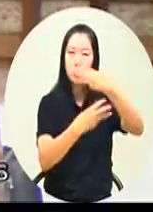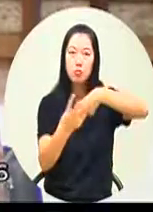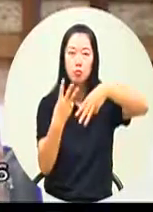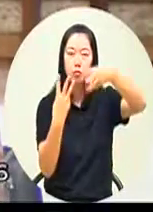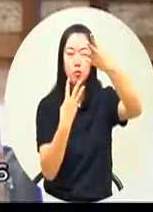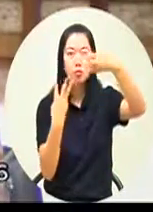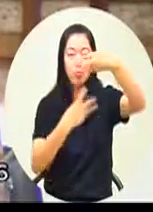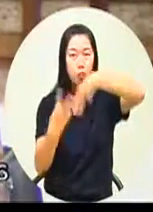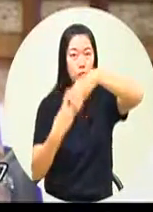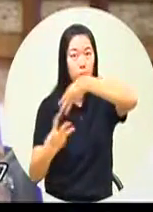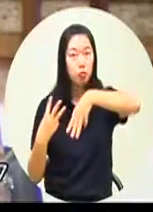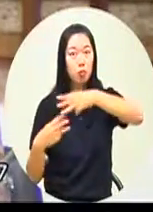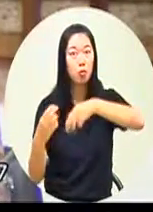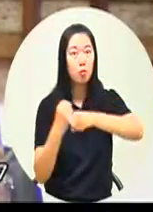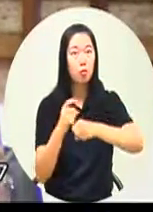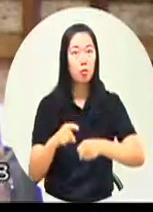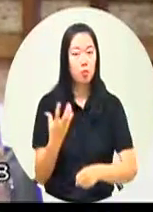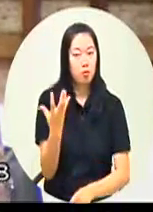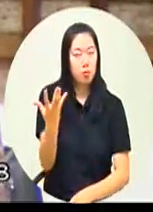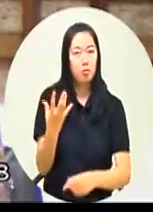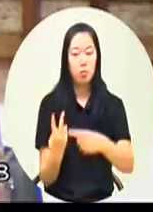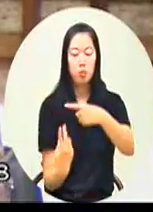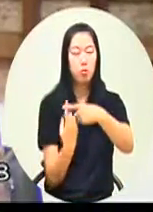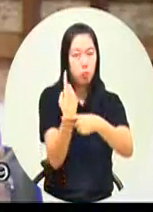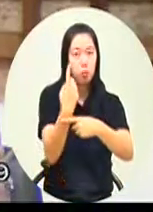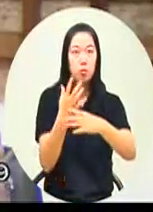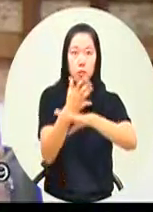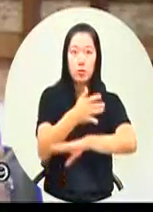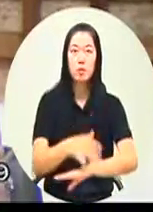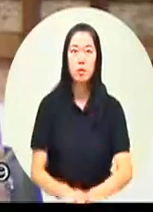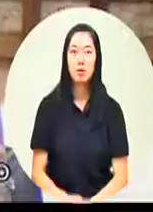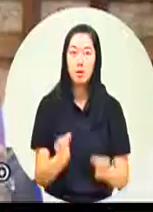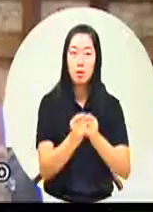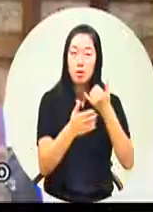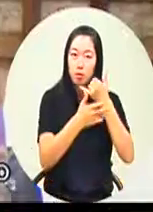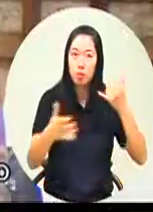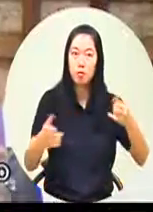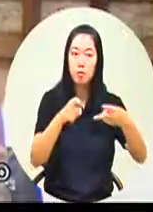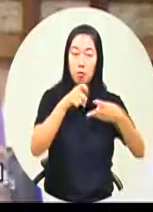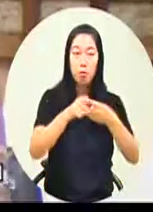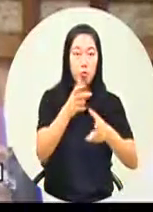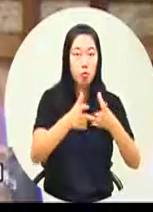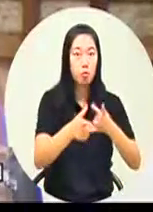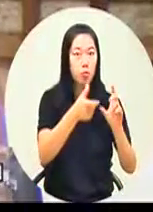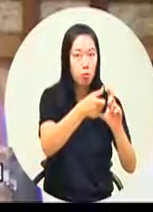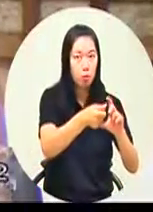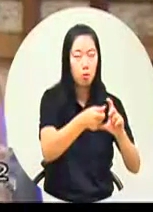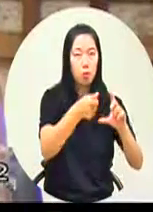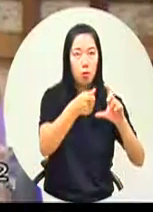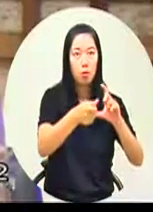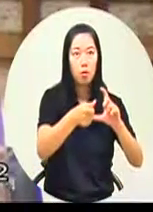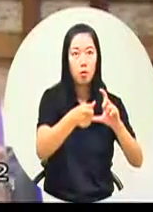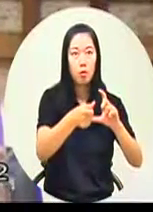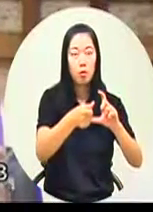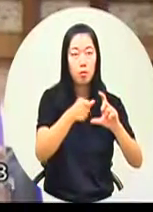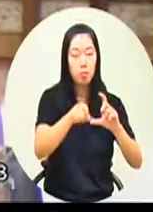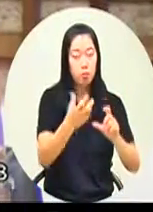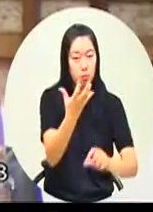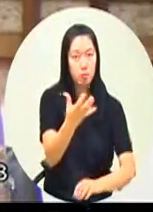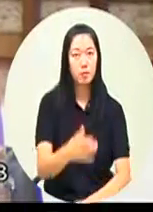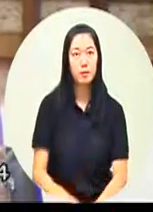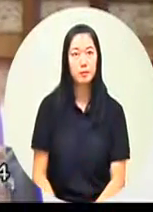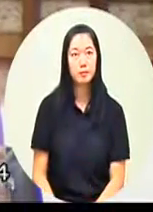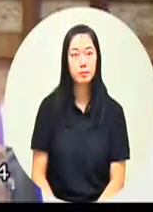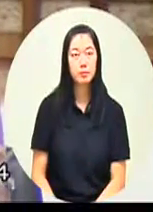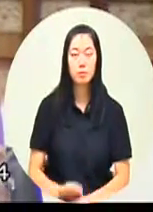了一半以上的以临海工业区四五百家工厂里面，临海工业区有